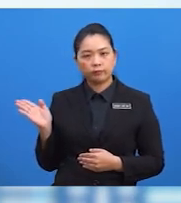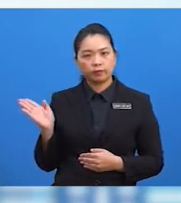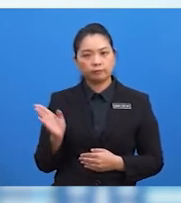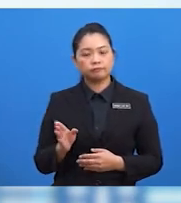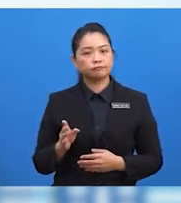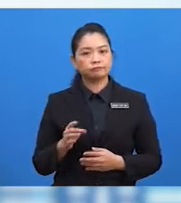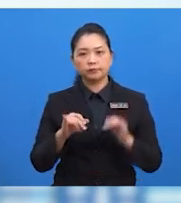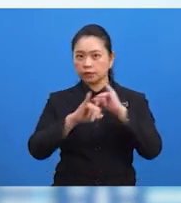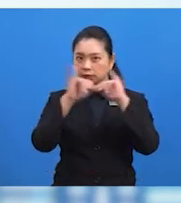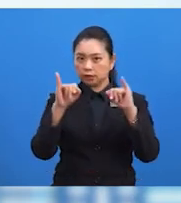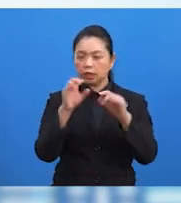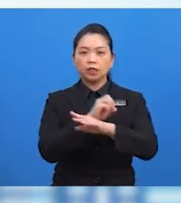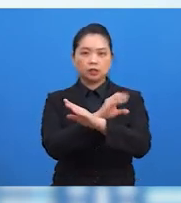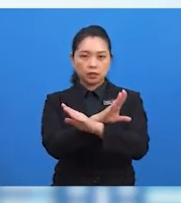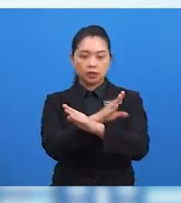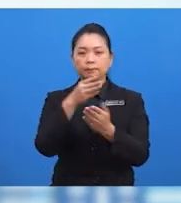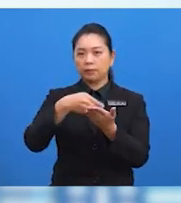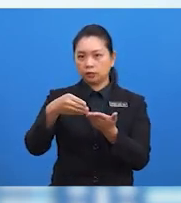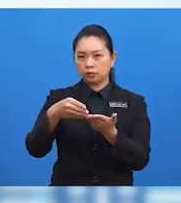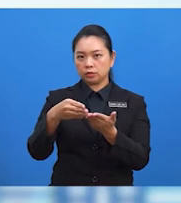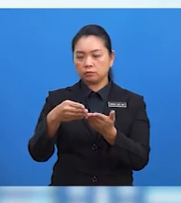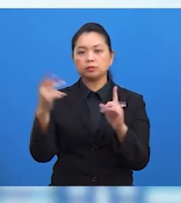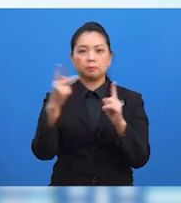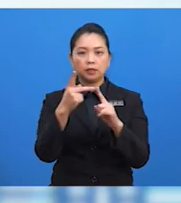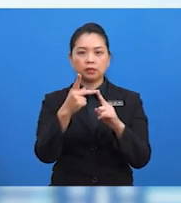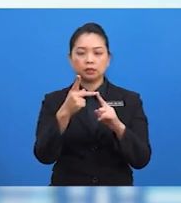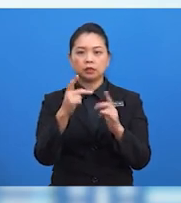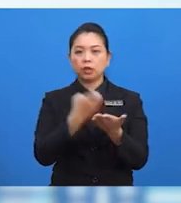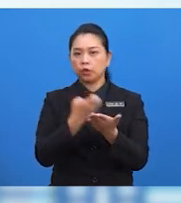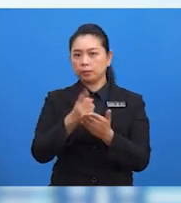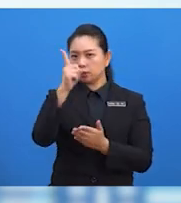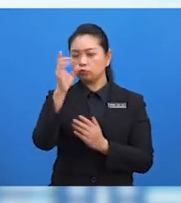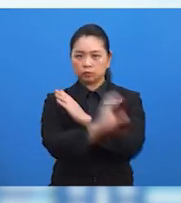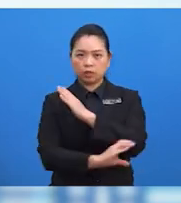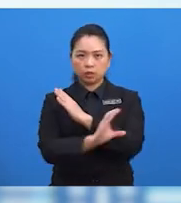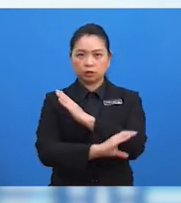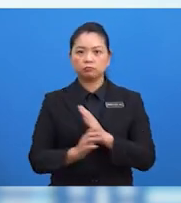Jelaskan kesan belanjawan defisit terhadap ekonomi sesebuah negara.